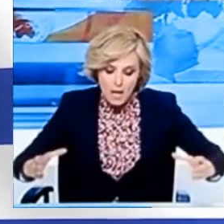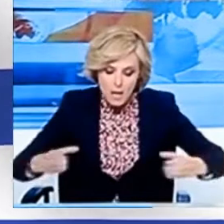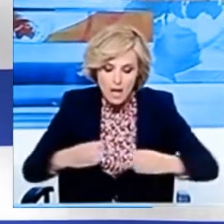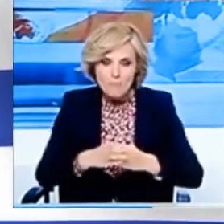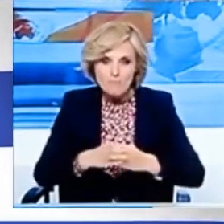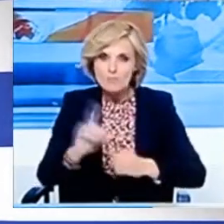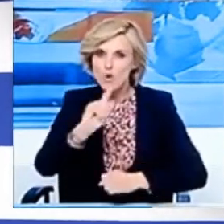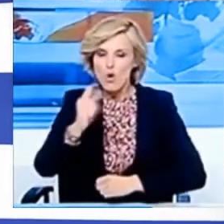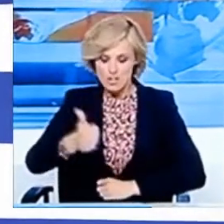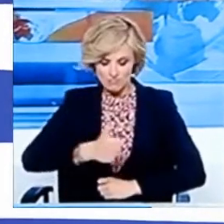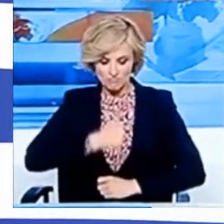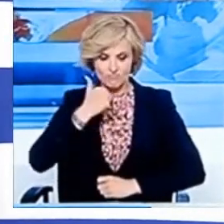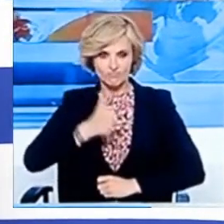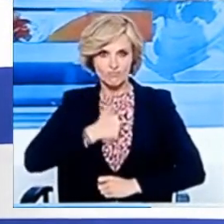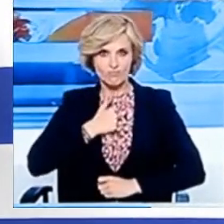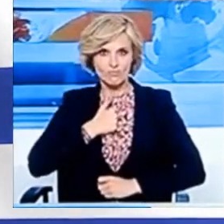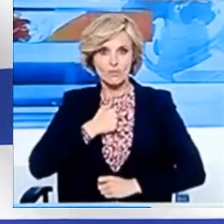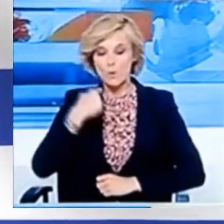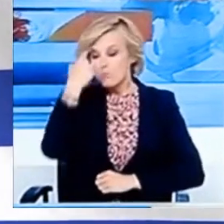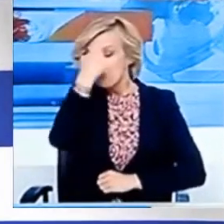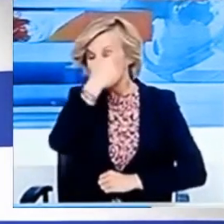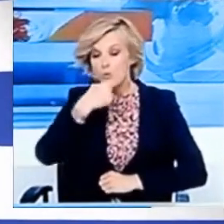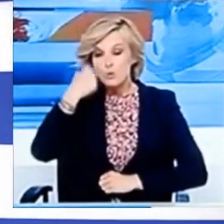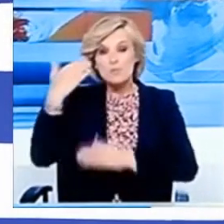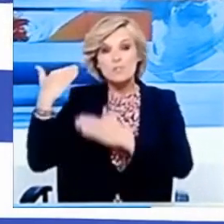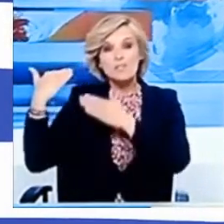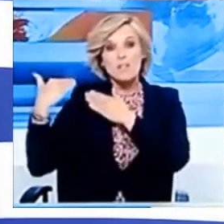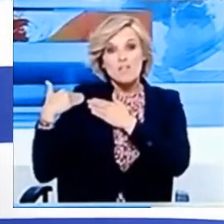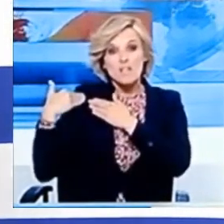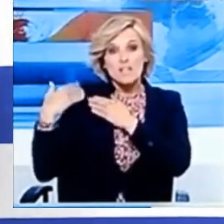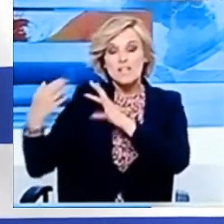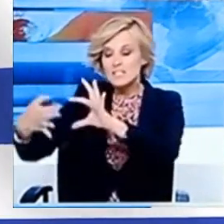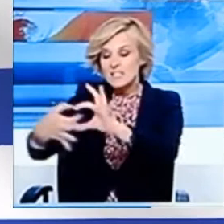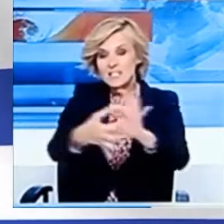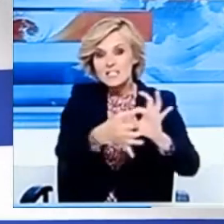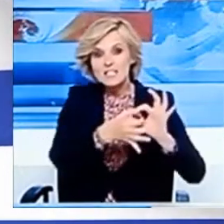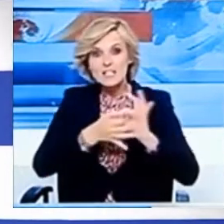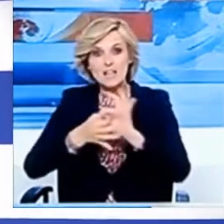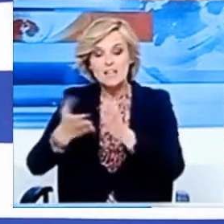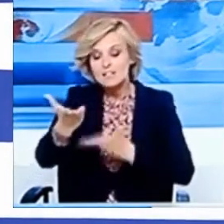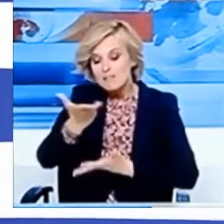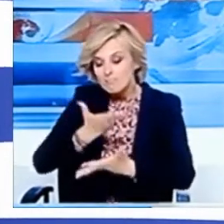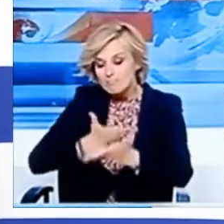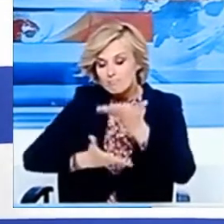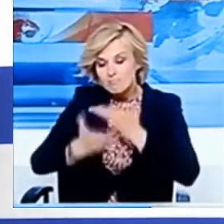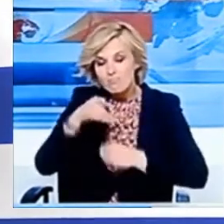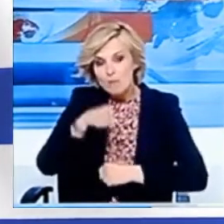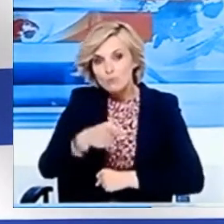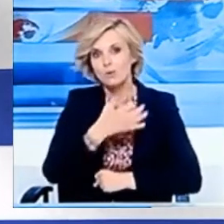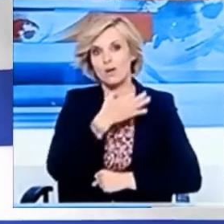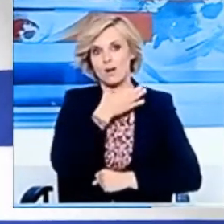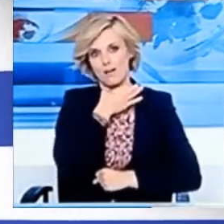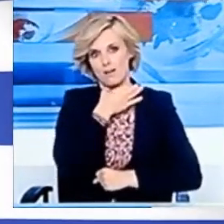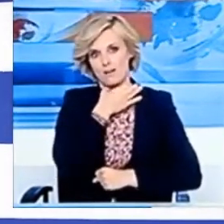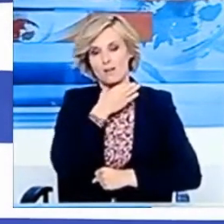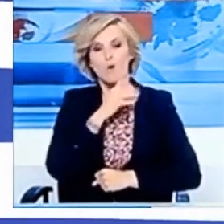ατομική ευθύνη, η συνεργασία και η αλληλεγγύη βρίσκονται στην καρδιά του νέου πατριωτισμού που έχουμε ανάγκη.